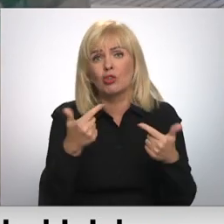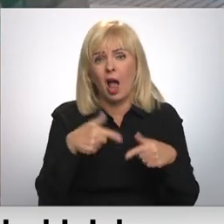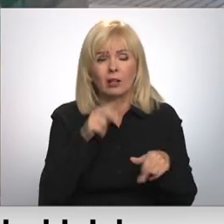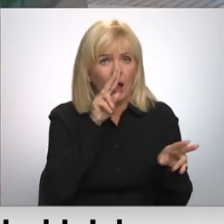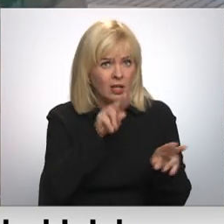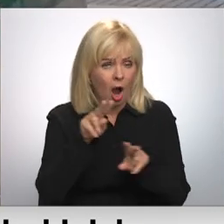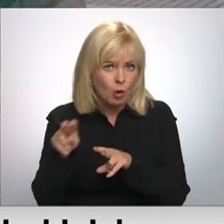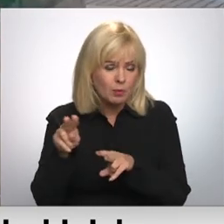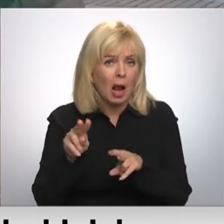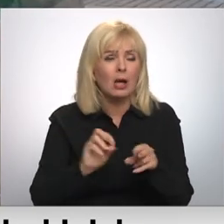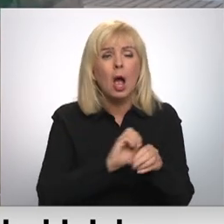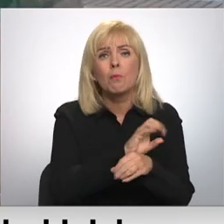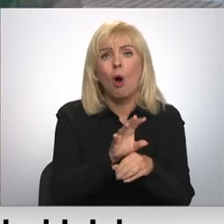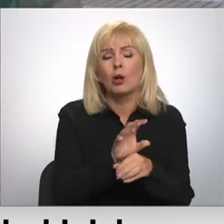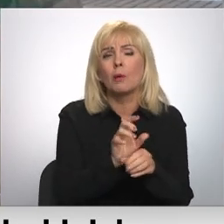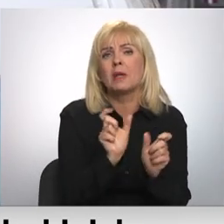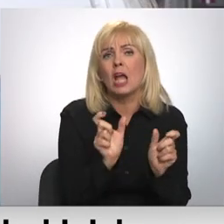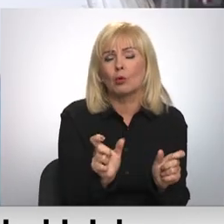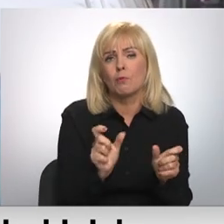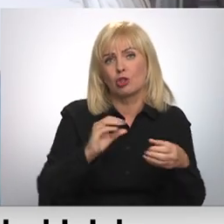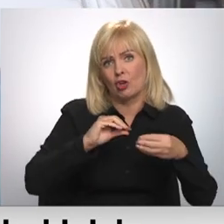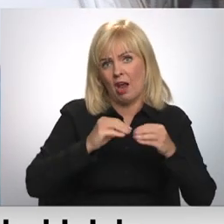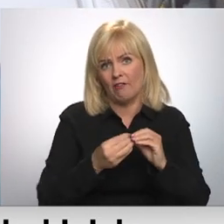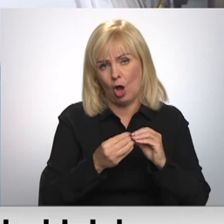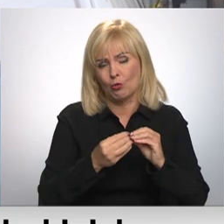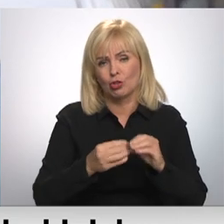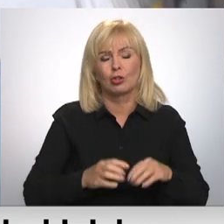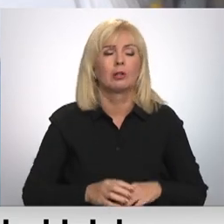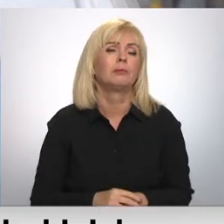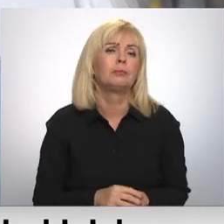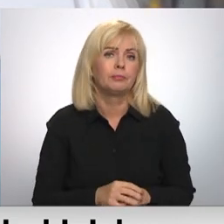jāuzraug arī pandēmijas ierobežojumu ievērošana. Ines Ķester, Egars Brečs, TV Kurzeme.